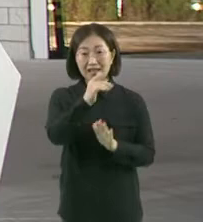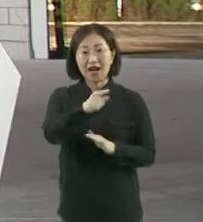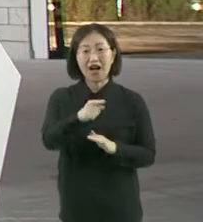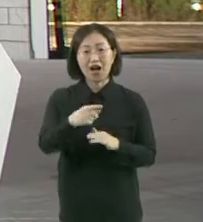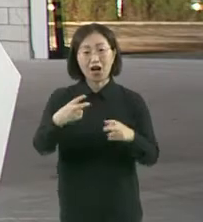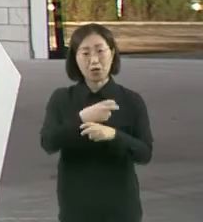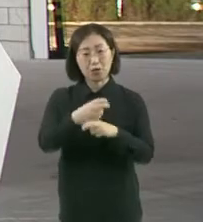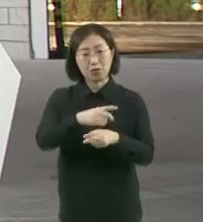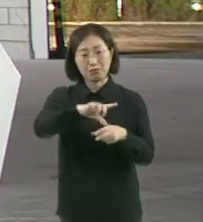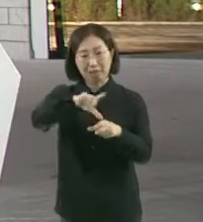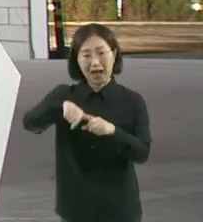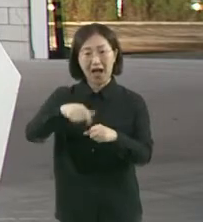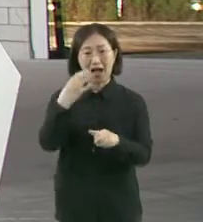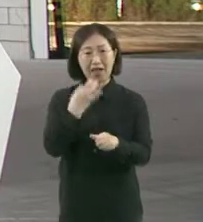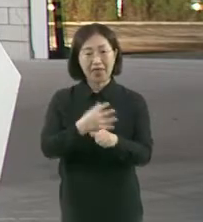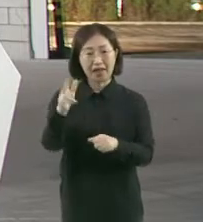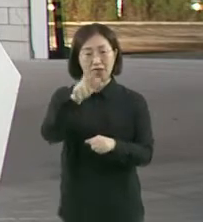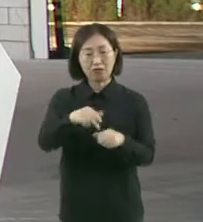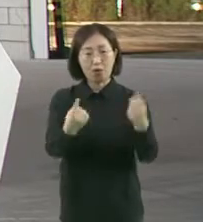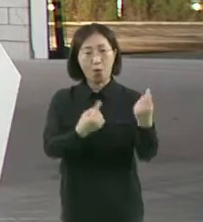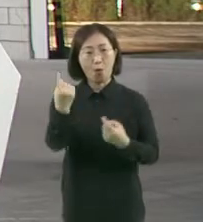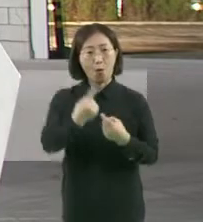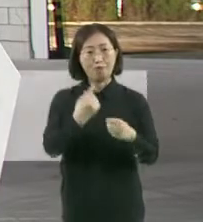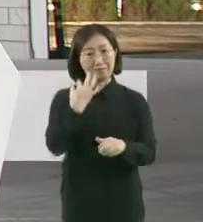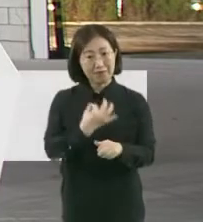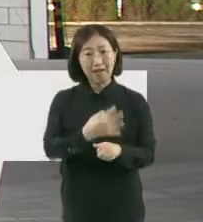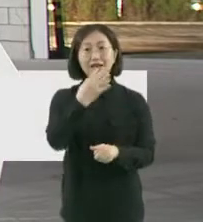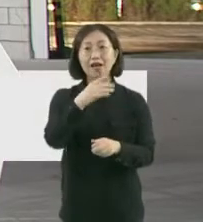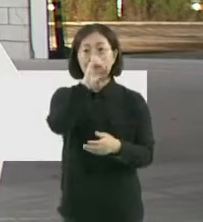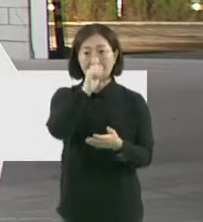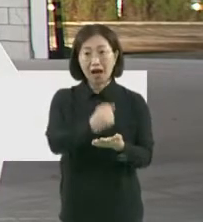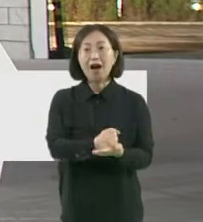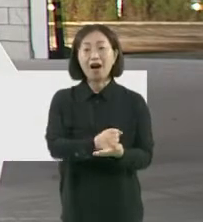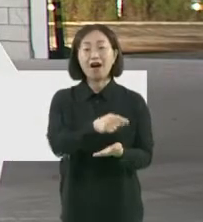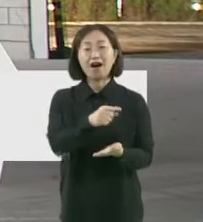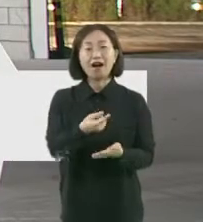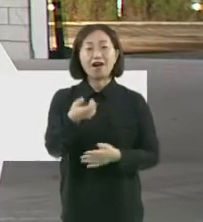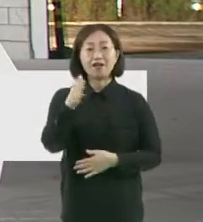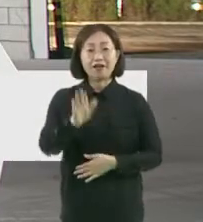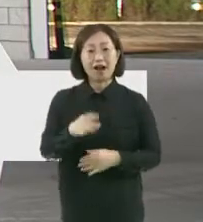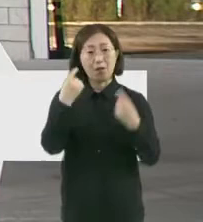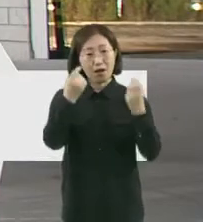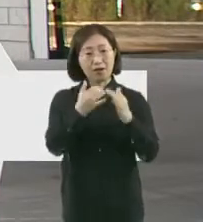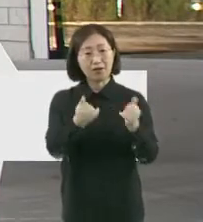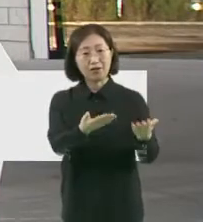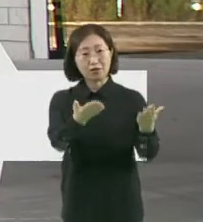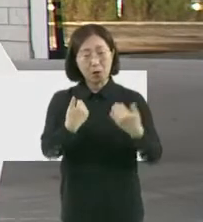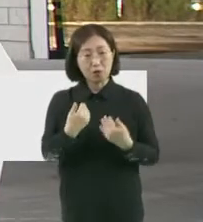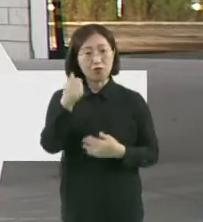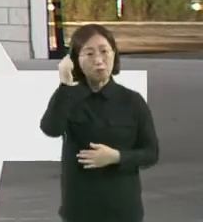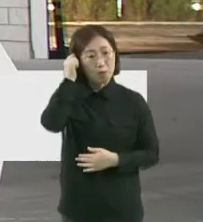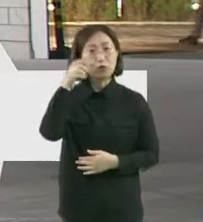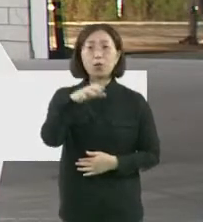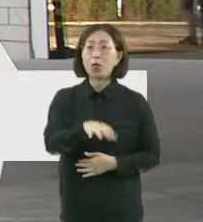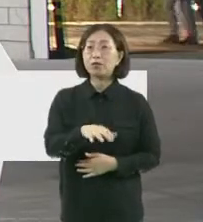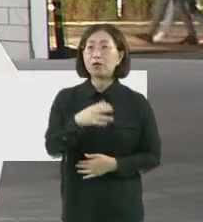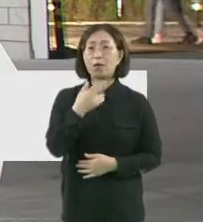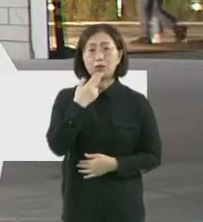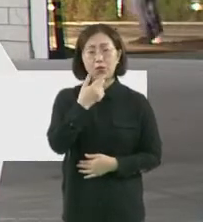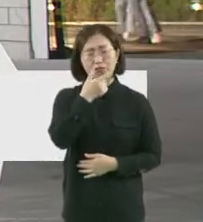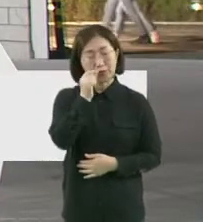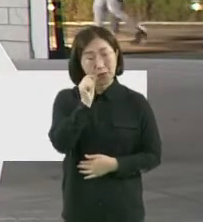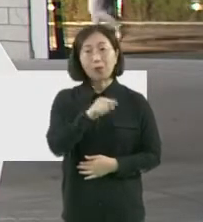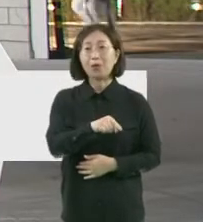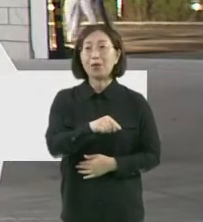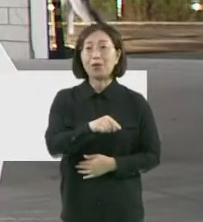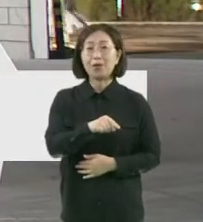뛰어나서 전국 어디서든 쉽게 방문할 수 있다는 장점이 있지만, 지금 관광객들을 유인하고 머무르게 하는 콘텐츠가 다소 부족하다는